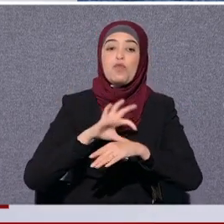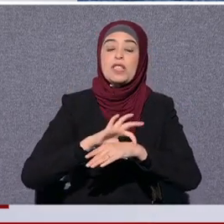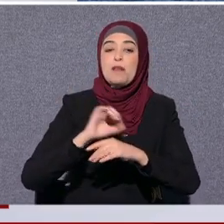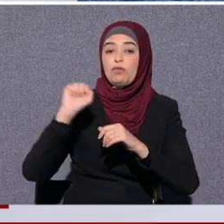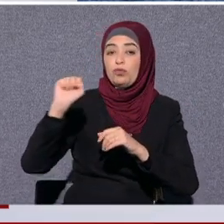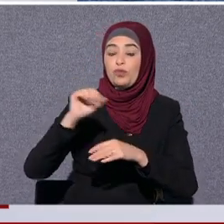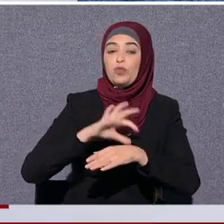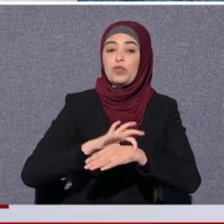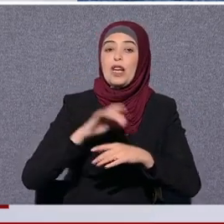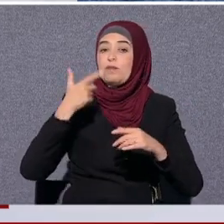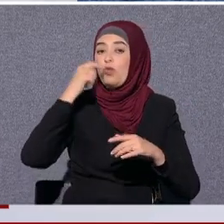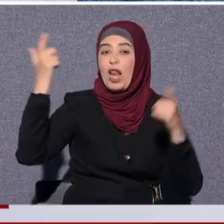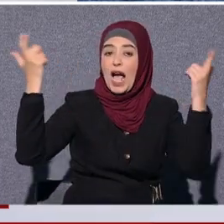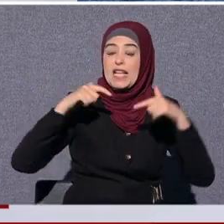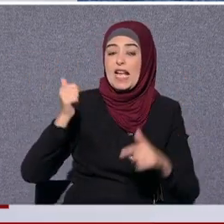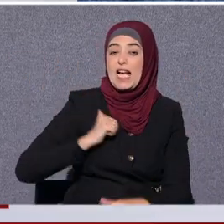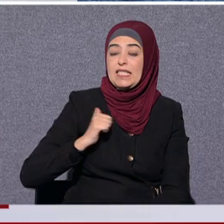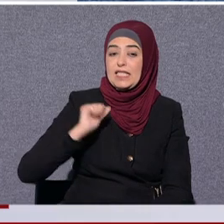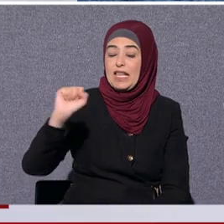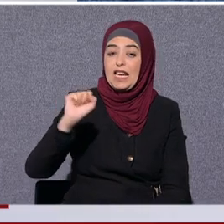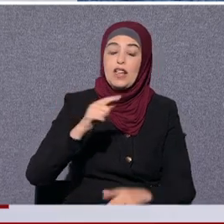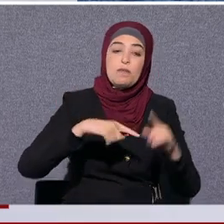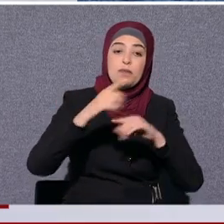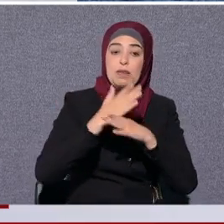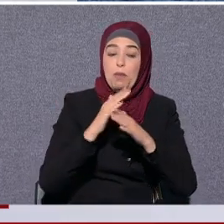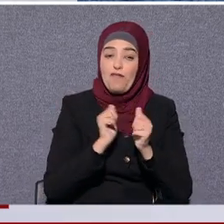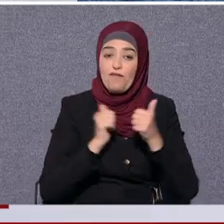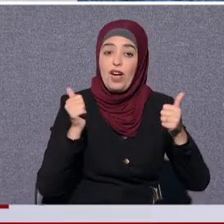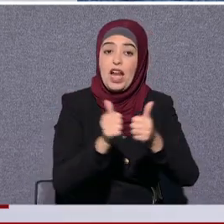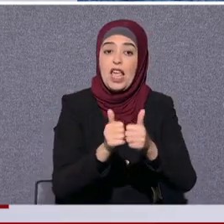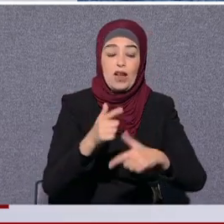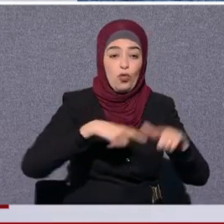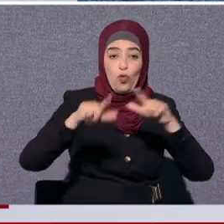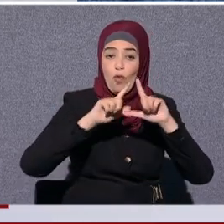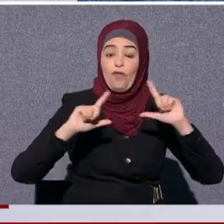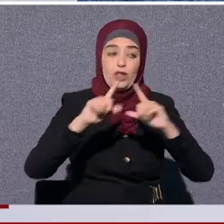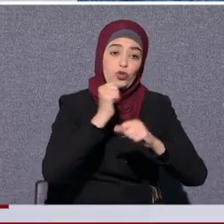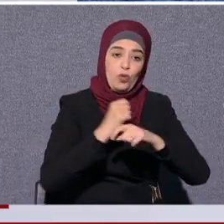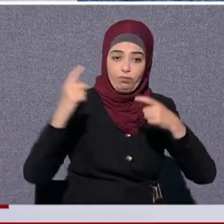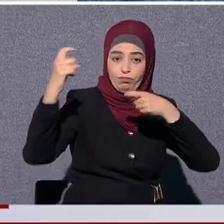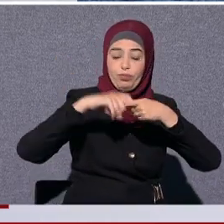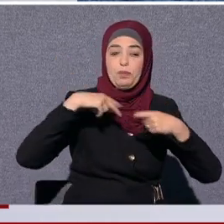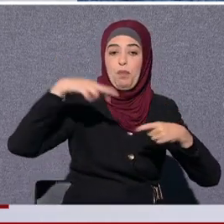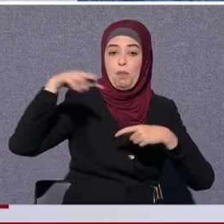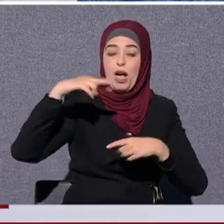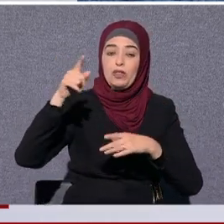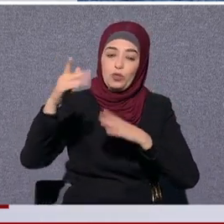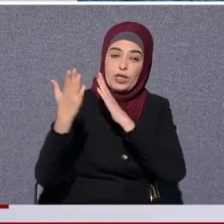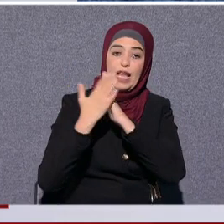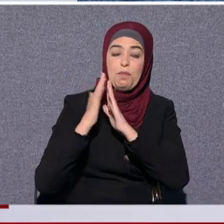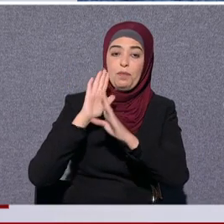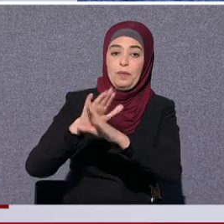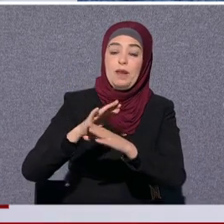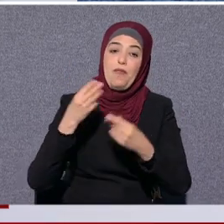هاشم العسكري الدكتور ماجد السريرة، لأنه الفريق في تشاركية بيننا وبين مستشفى الأمير هاشم العسكري،